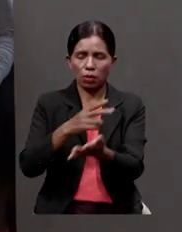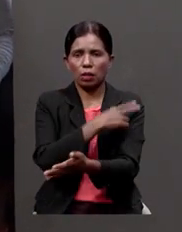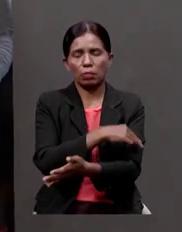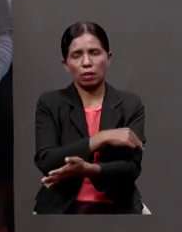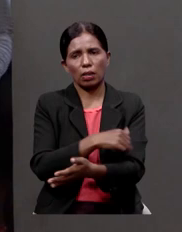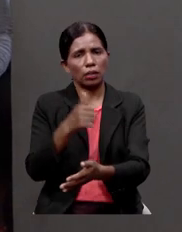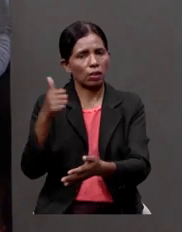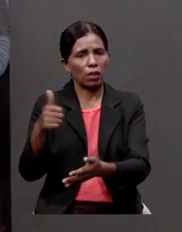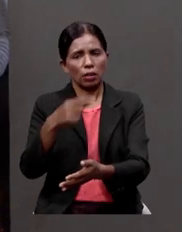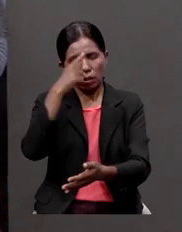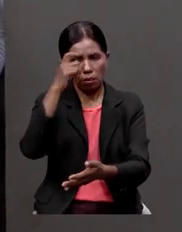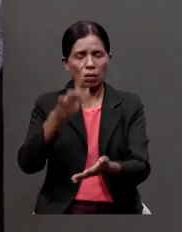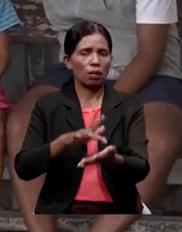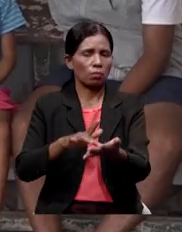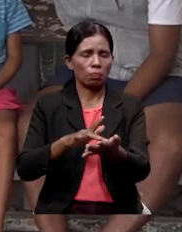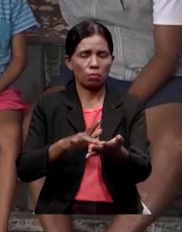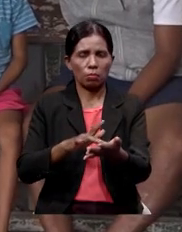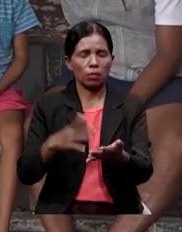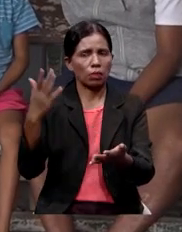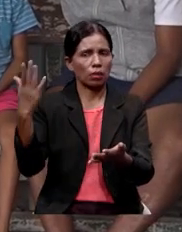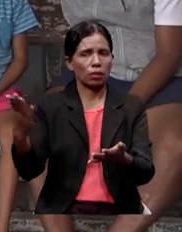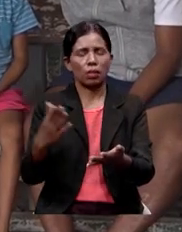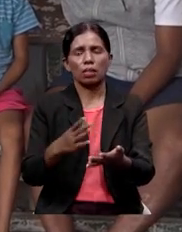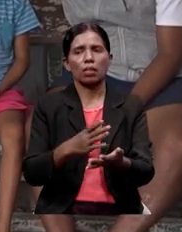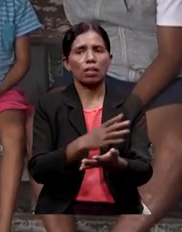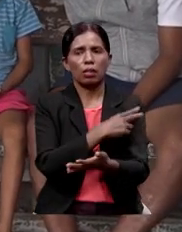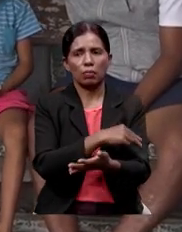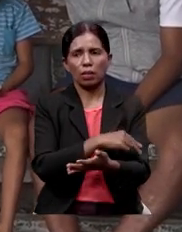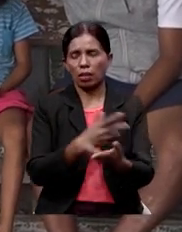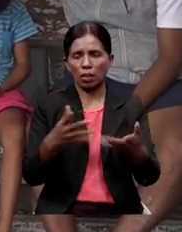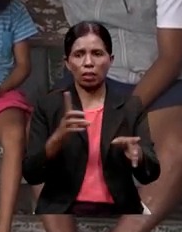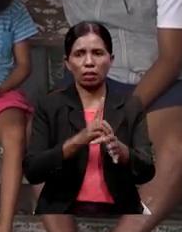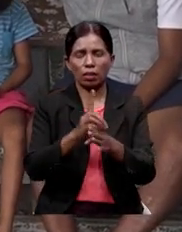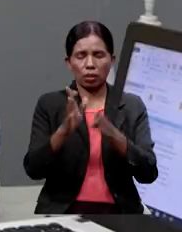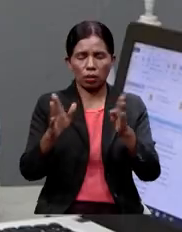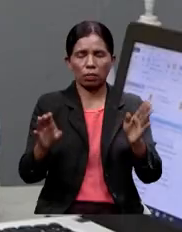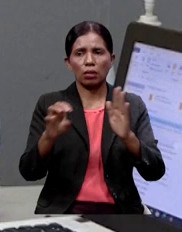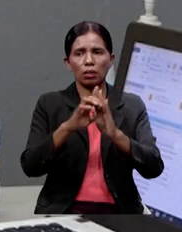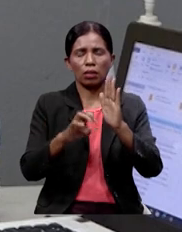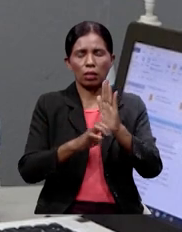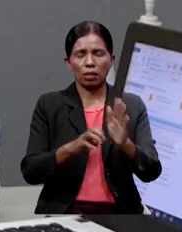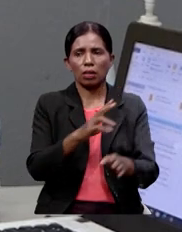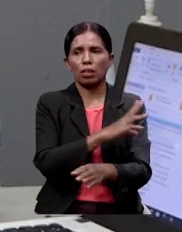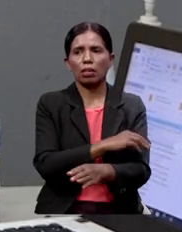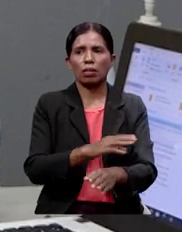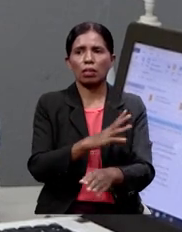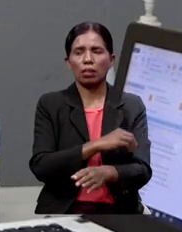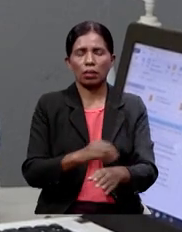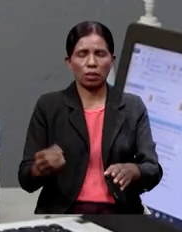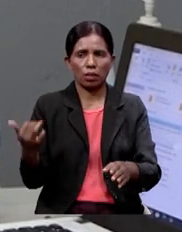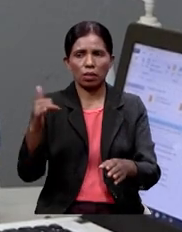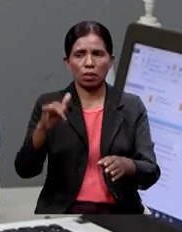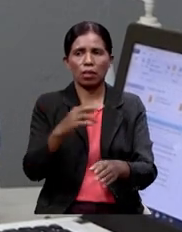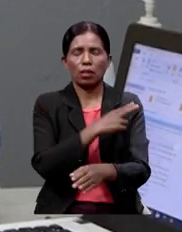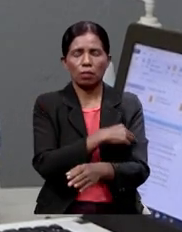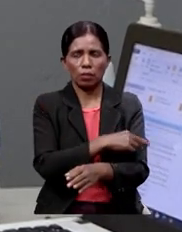sira, tambai stok ai moruk balon iha klinika refere la iha. Diretur eksekutivo klinika Bairupite hateten, durante ne